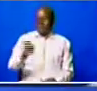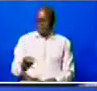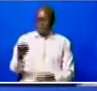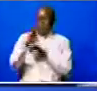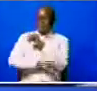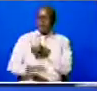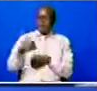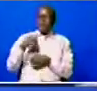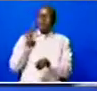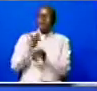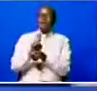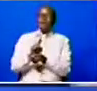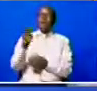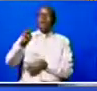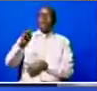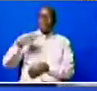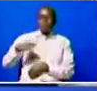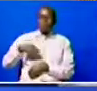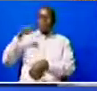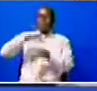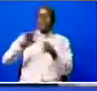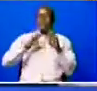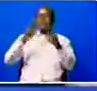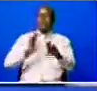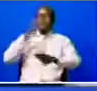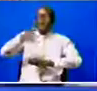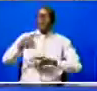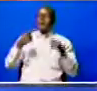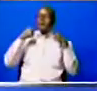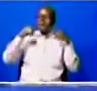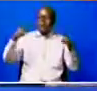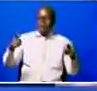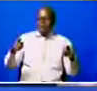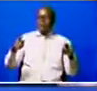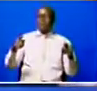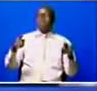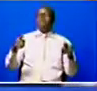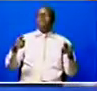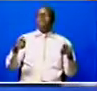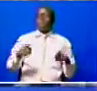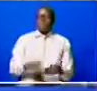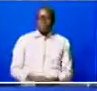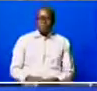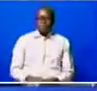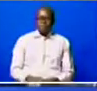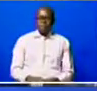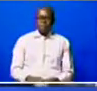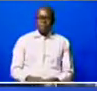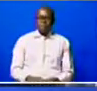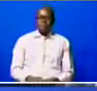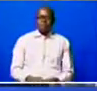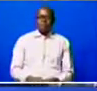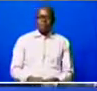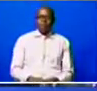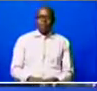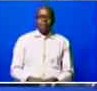milioni 11 litapata matokeo rasmi baada ya kutangazwa na mahakama ya kikatiba nchini humo. Mark